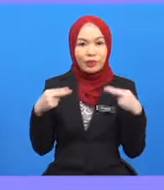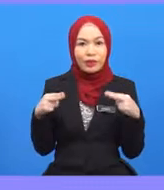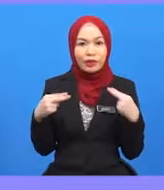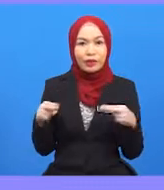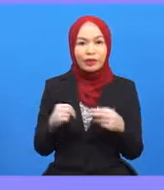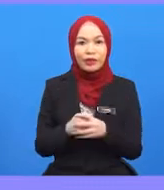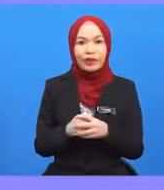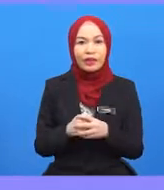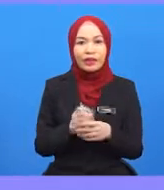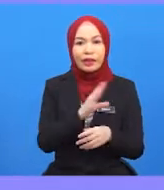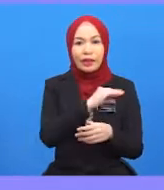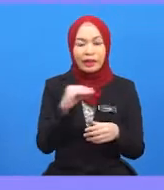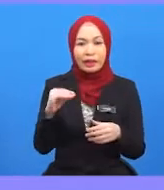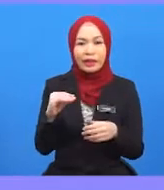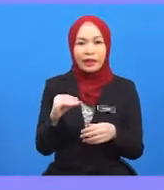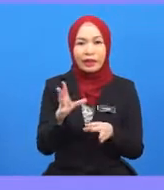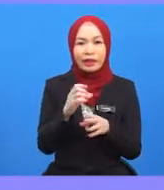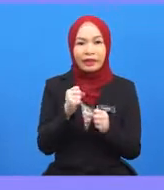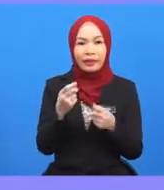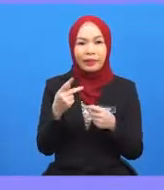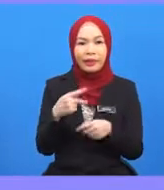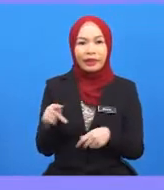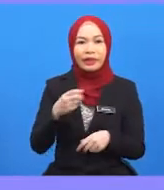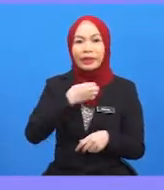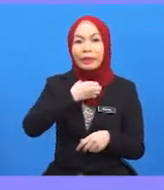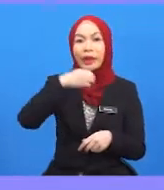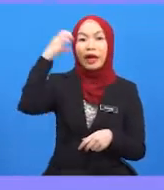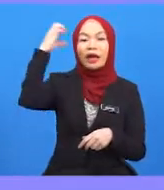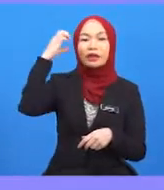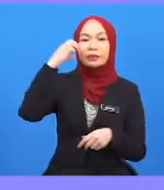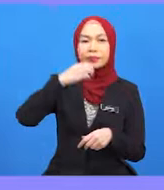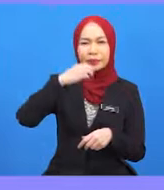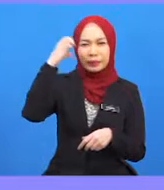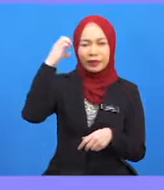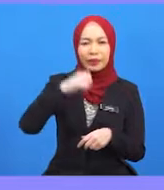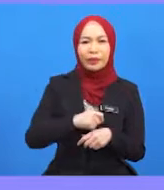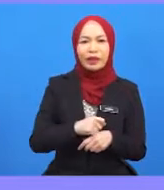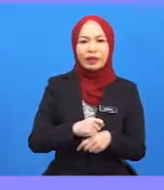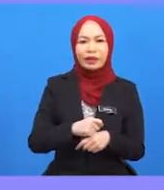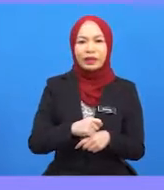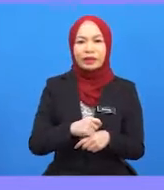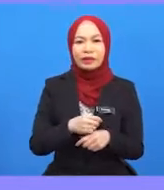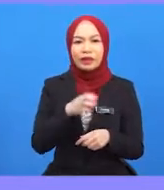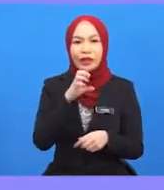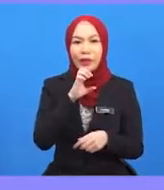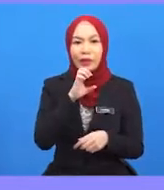menentukan kepekatan larutan yang tidak diketahui dengan menjalankan aktiviti pentitratan.